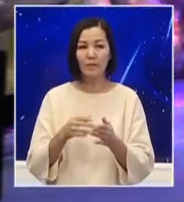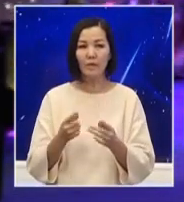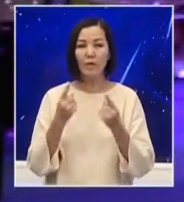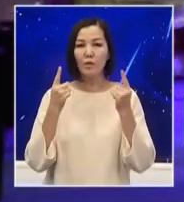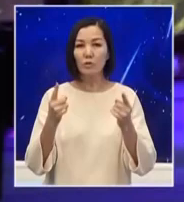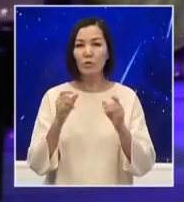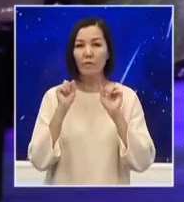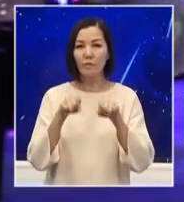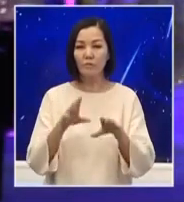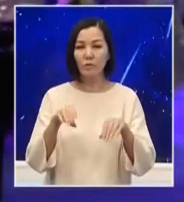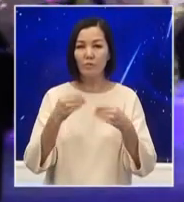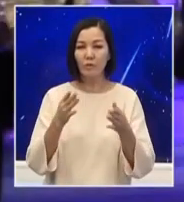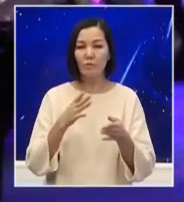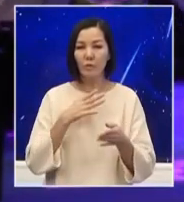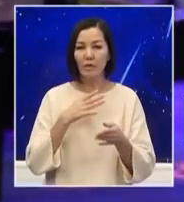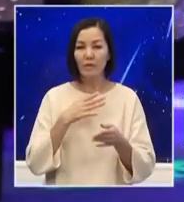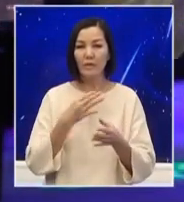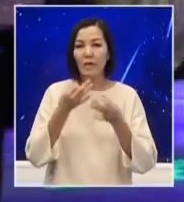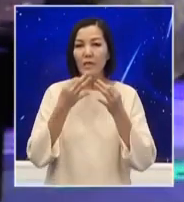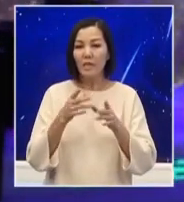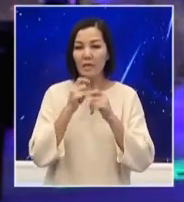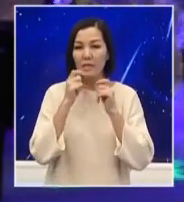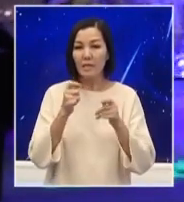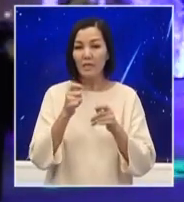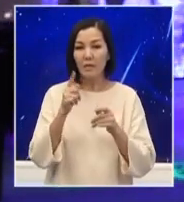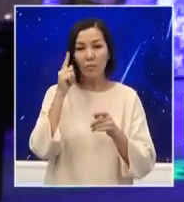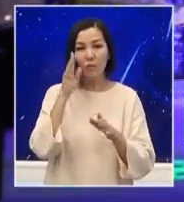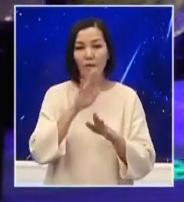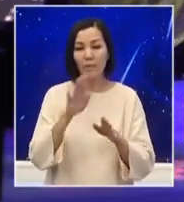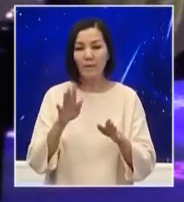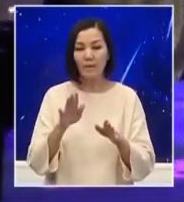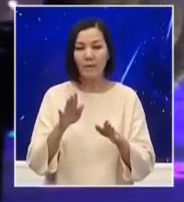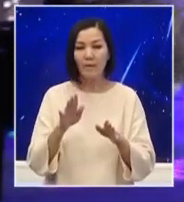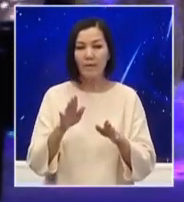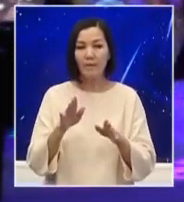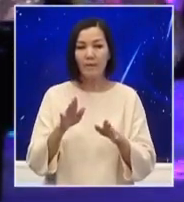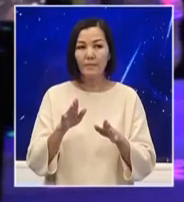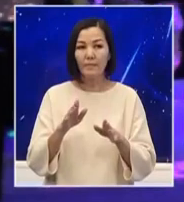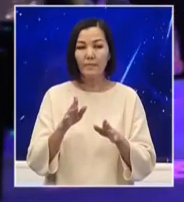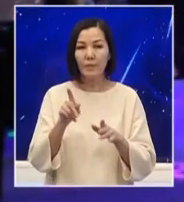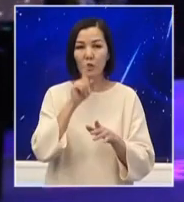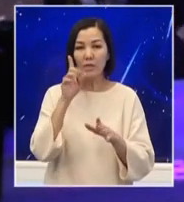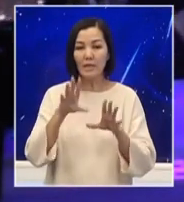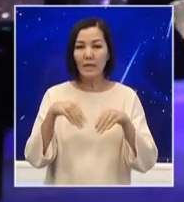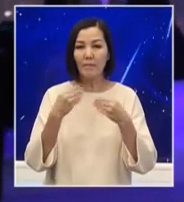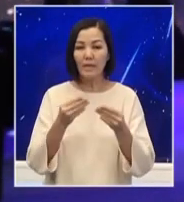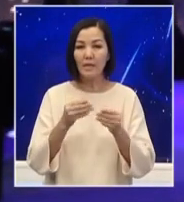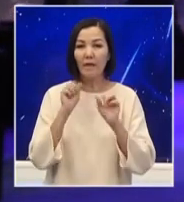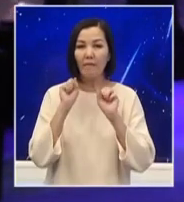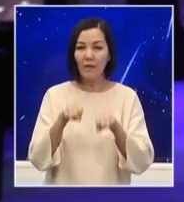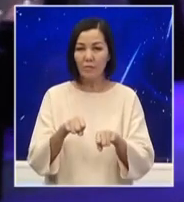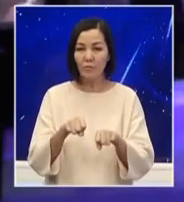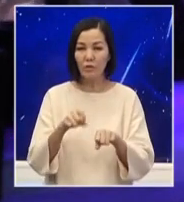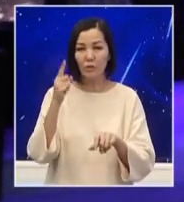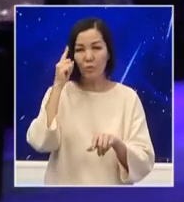тудырып отырғаны, мен бұны жай ғана сыйлық деп санамаймын. Бұны жастарға беріліп отырған мүмкіндік деп